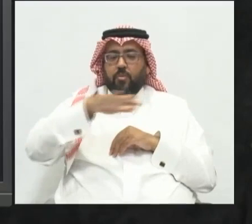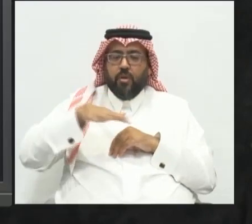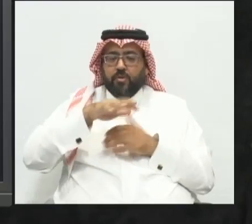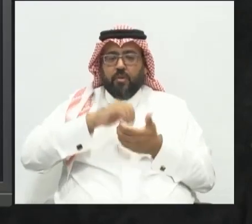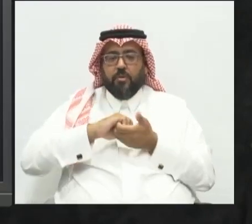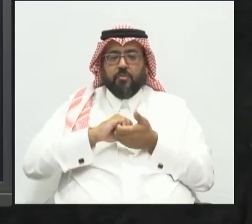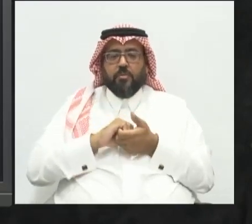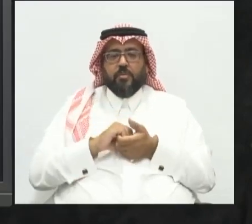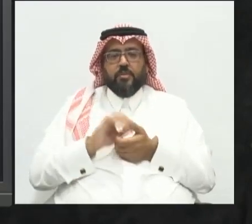وصحبه اجمعين